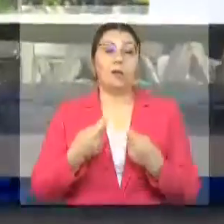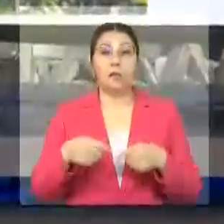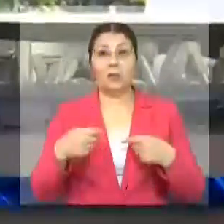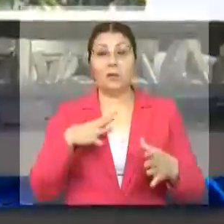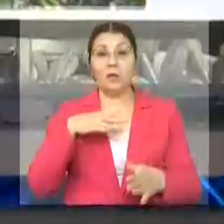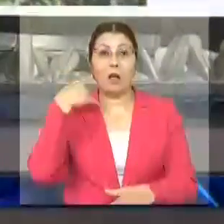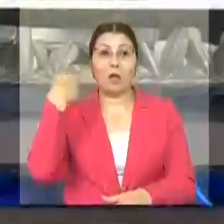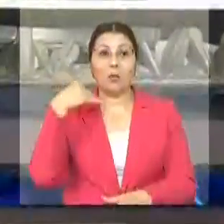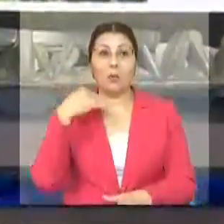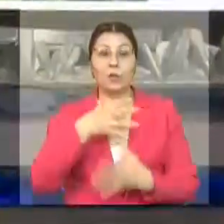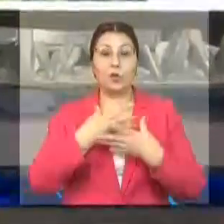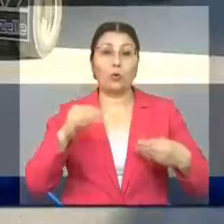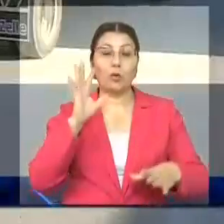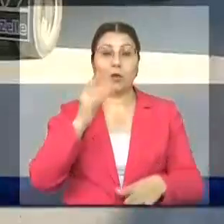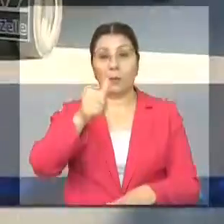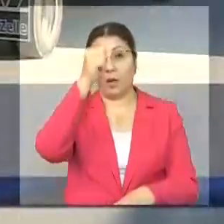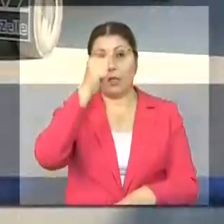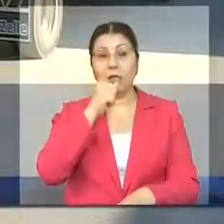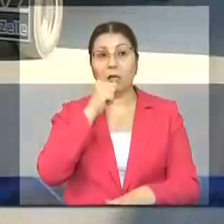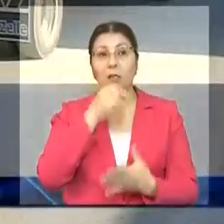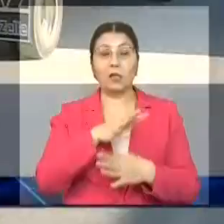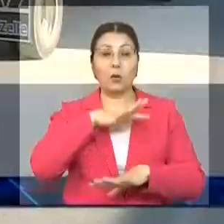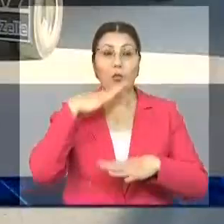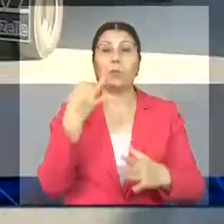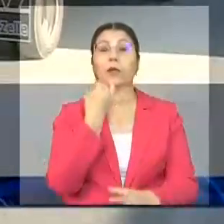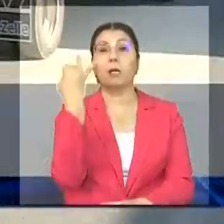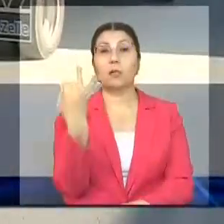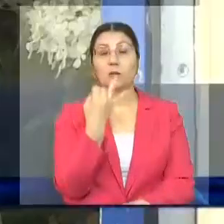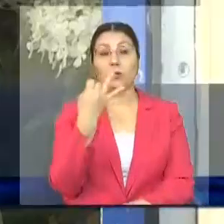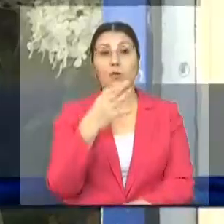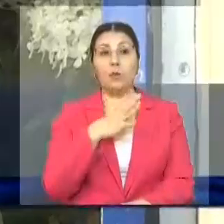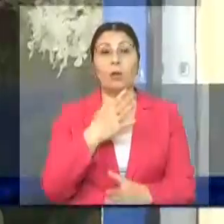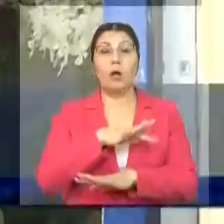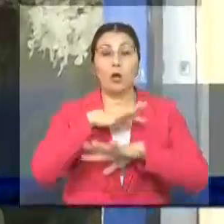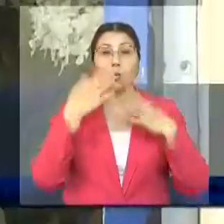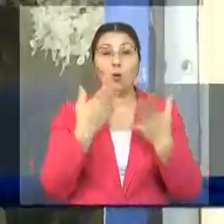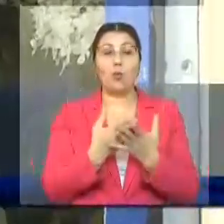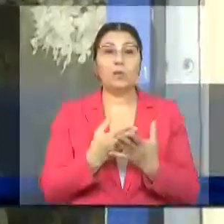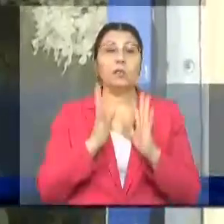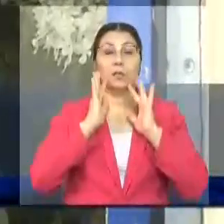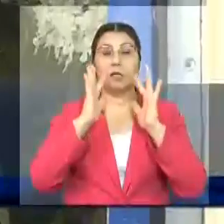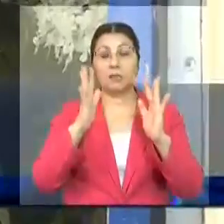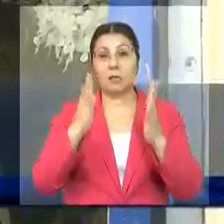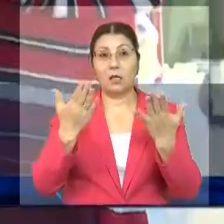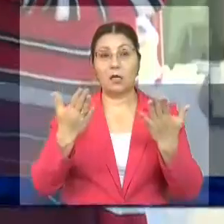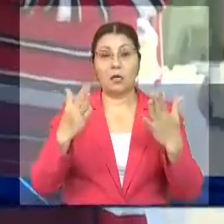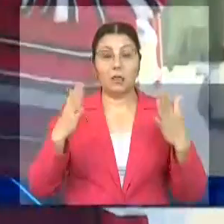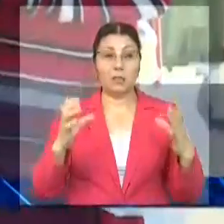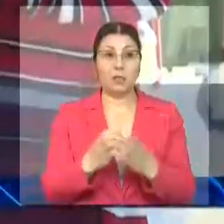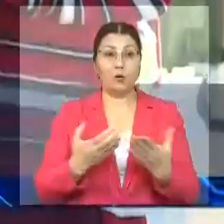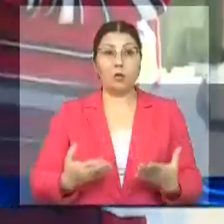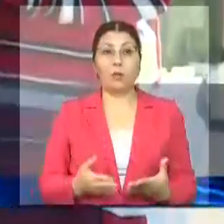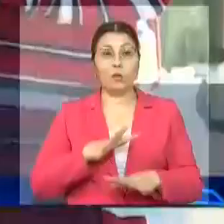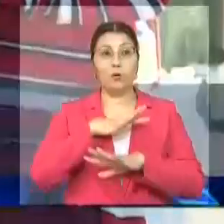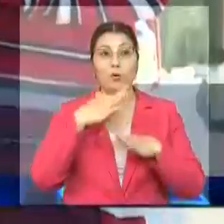айтуынша, ақтөбеліктер көктем айларында жәрмеңкеге көбірек қызығушылық танытады. Олардың көбі саяжай тұрғындары. Басым бөлігі жеміс